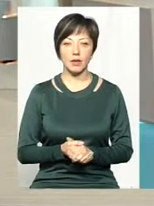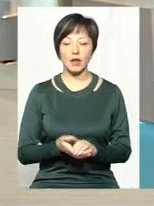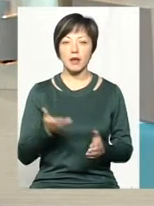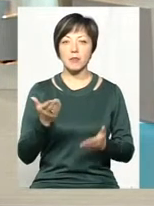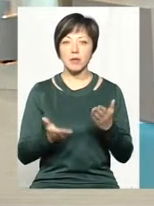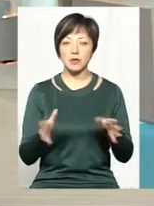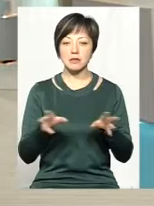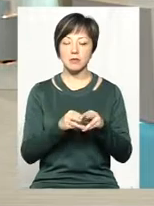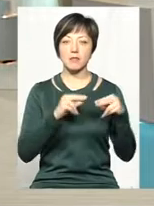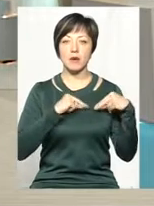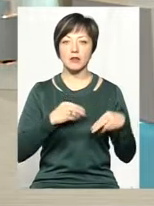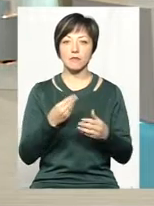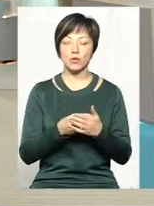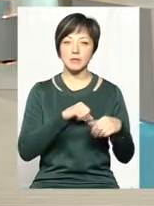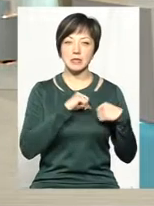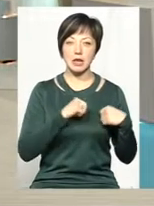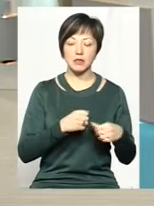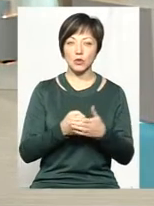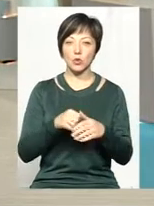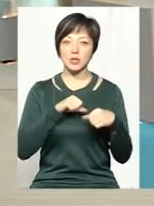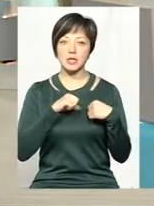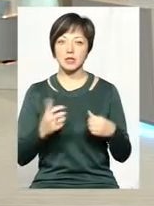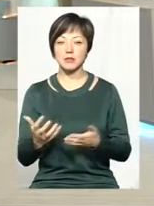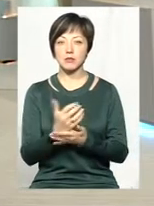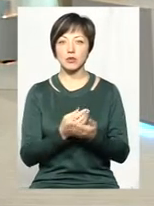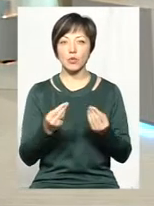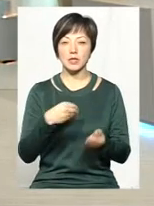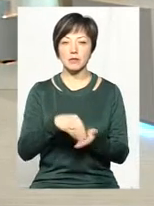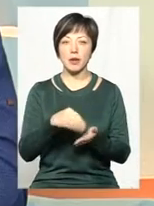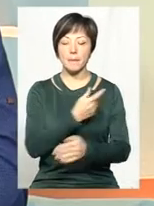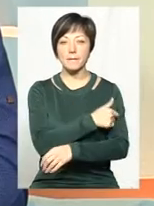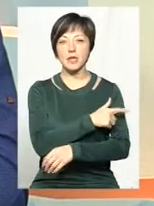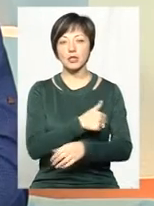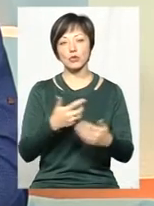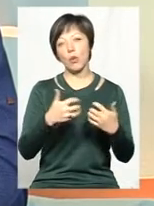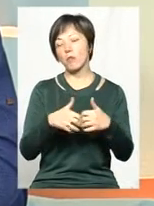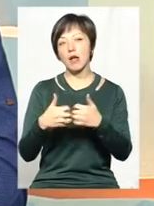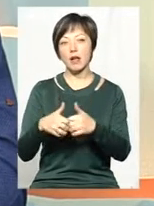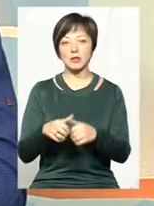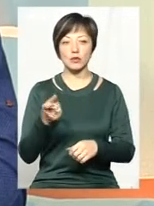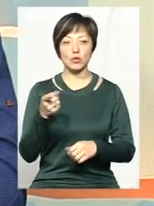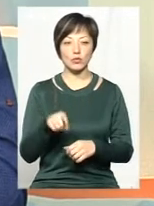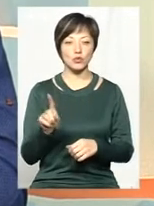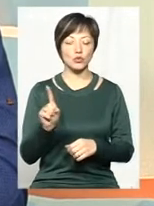до серця». Це збір коштів на закупівлю медичного обладнання, тому що